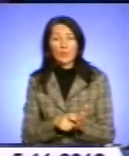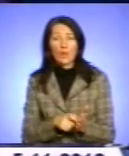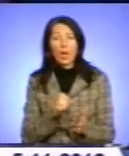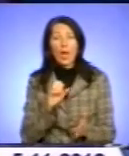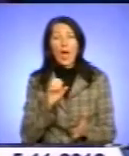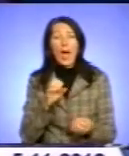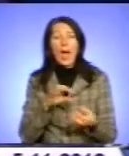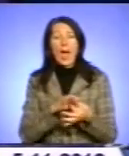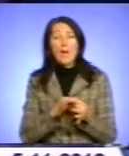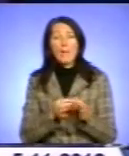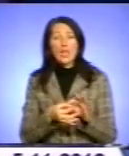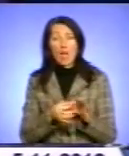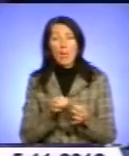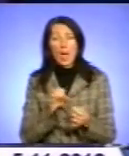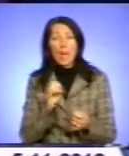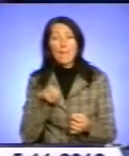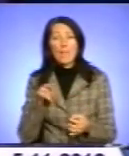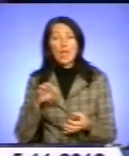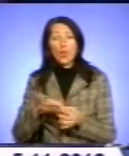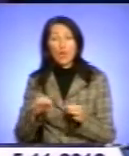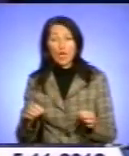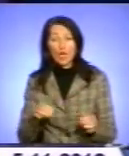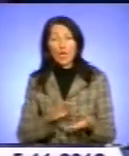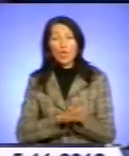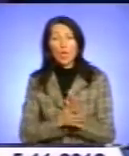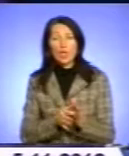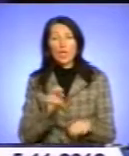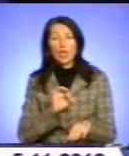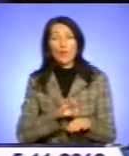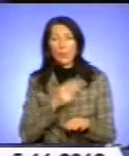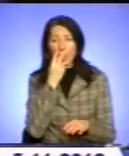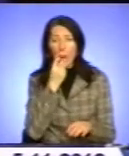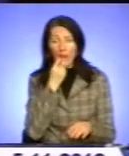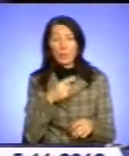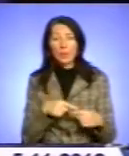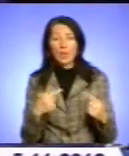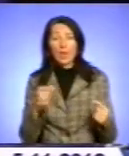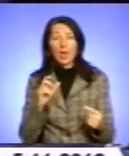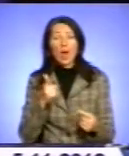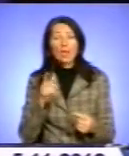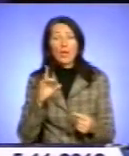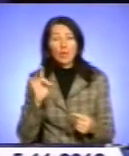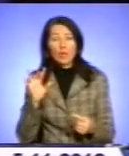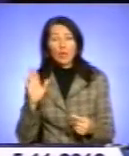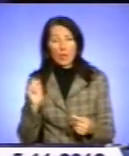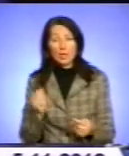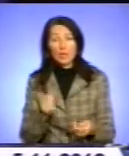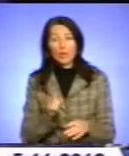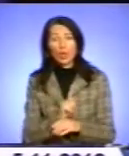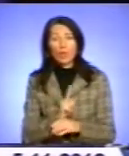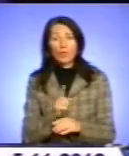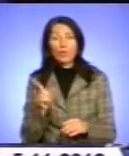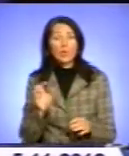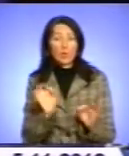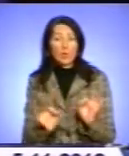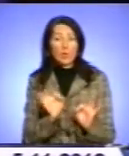Епідеміологічна ситуація із захворюваності на грип і гострі вірусні інфекції на Тернопільщині стабільна, запевняють обласні санепідемстанції.